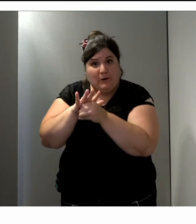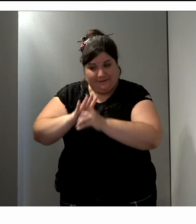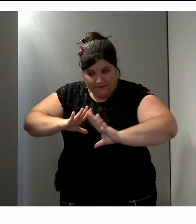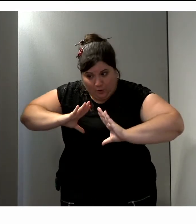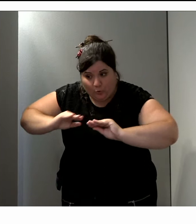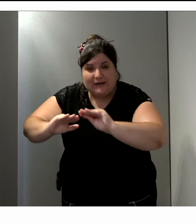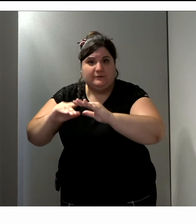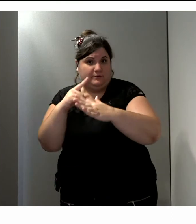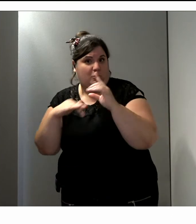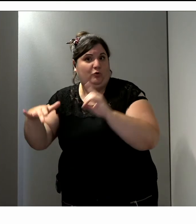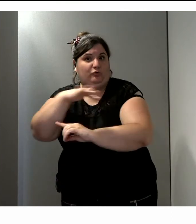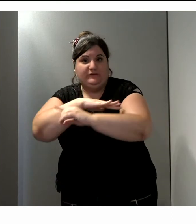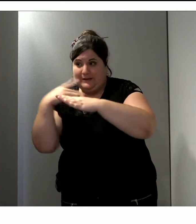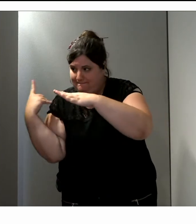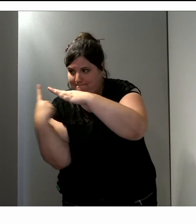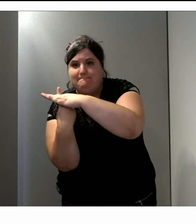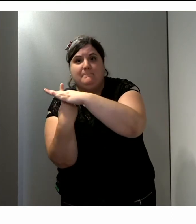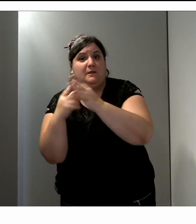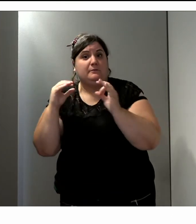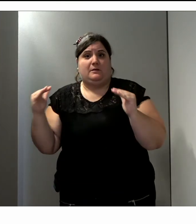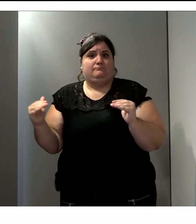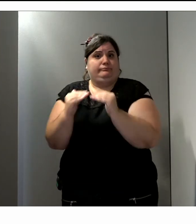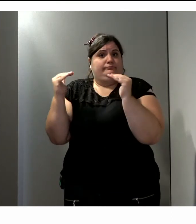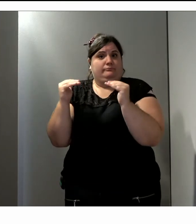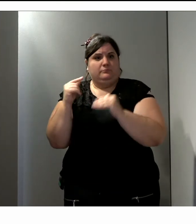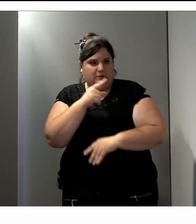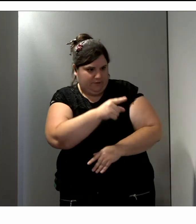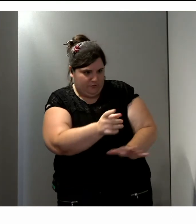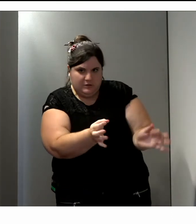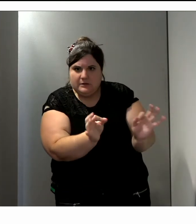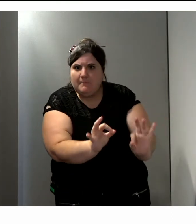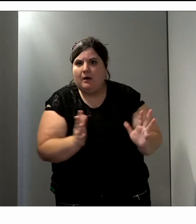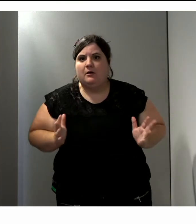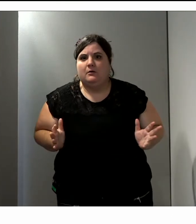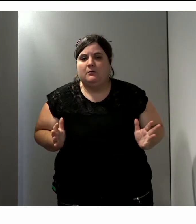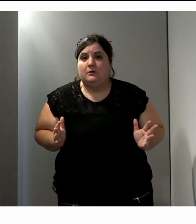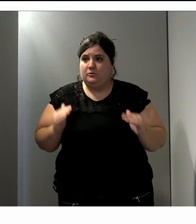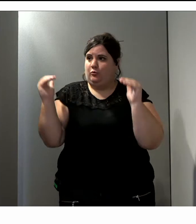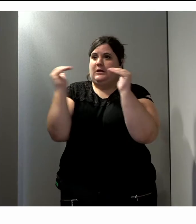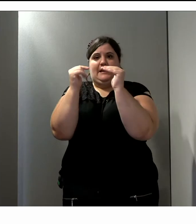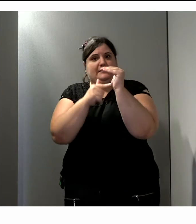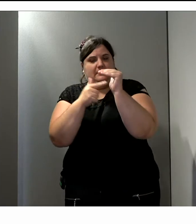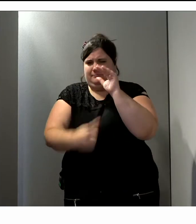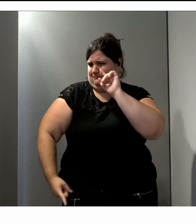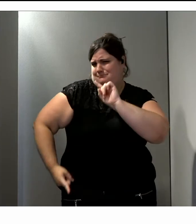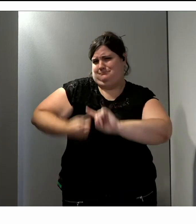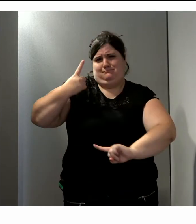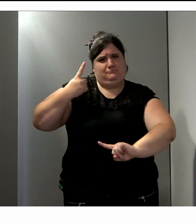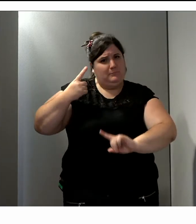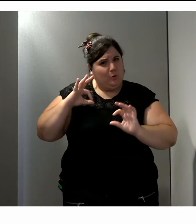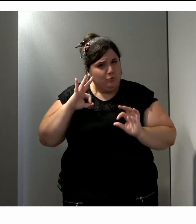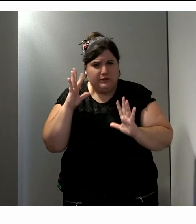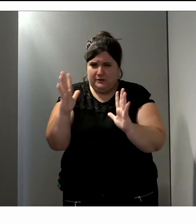participation à la société sur la base de l'égalité avec les autres. Alors, les conceptions d'égalité sont